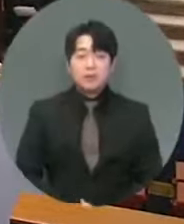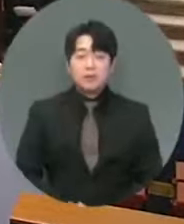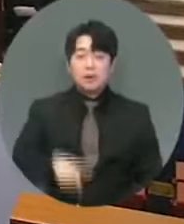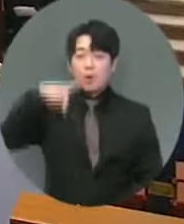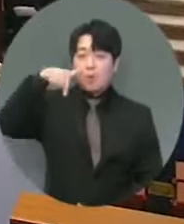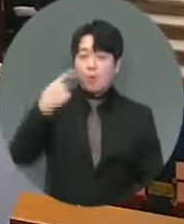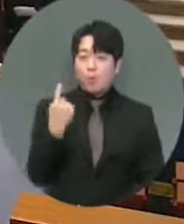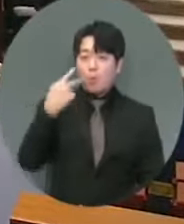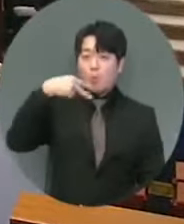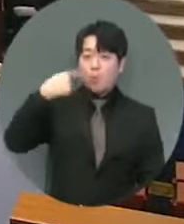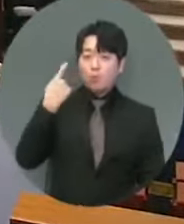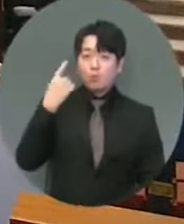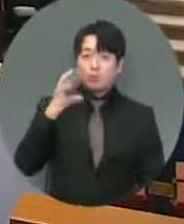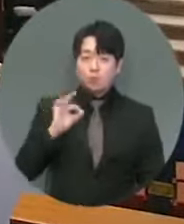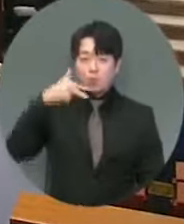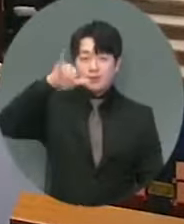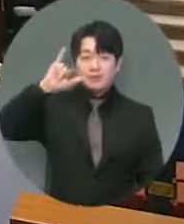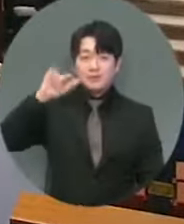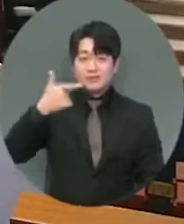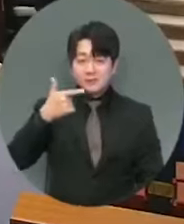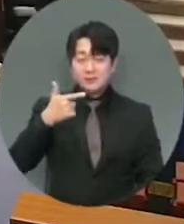고동진 의원,